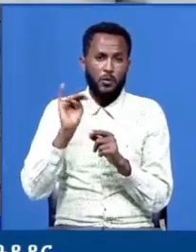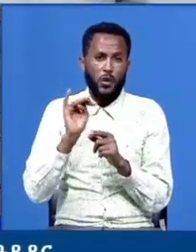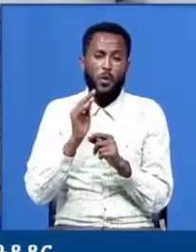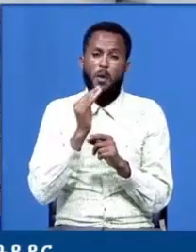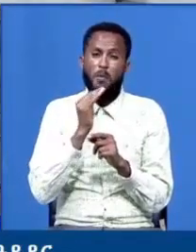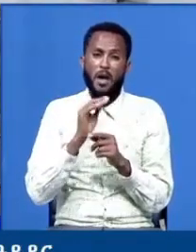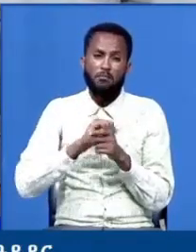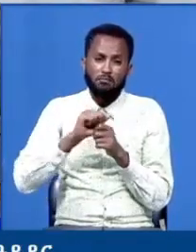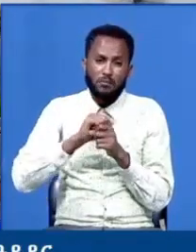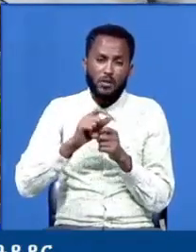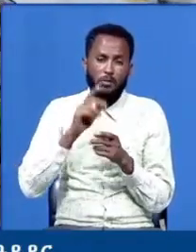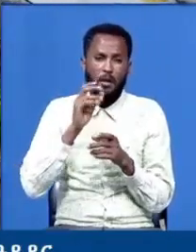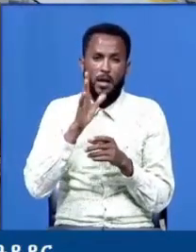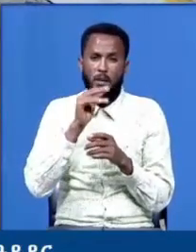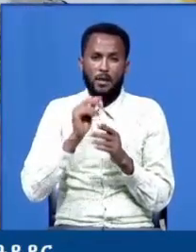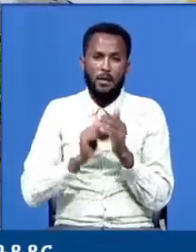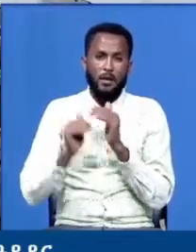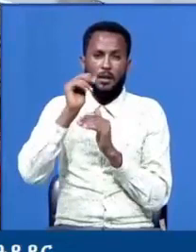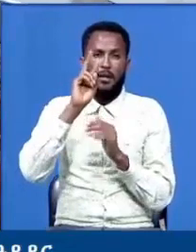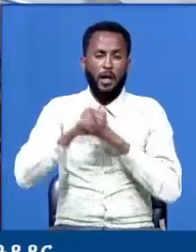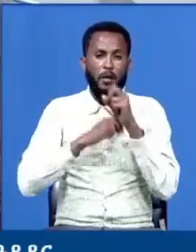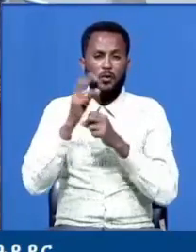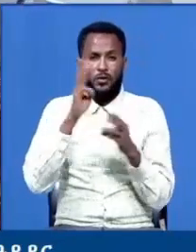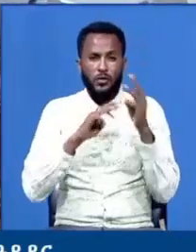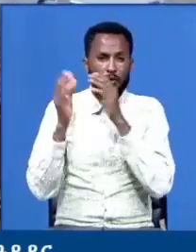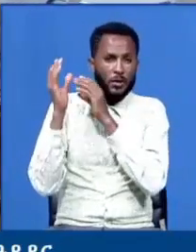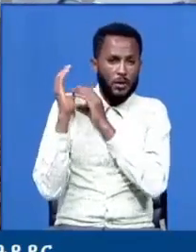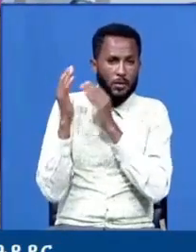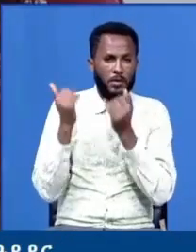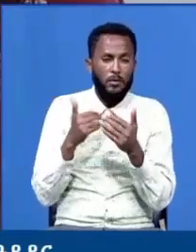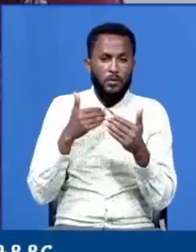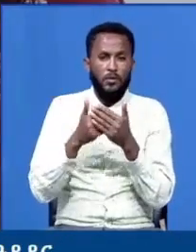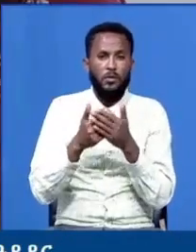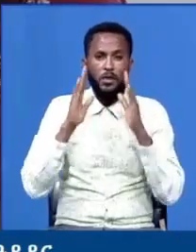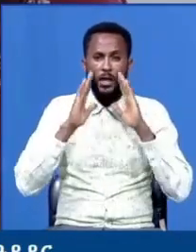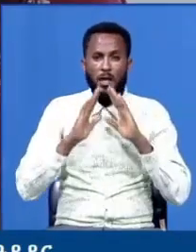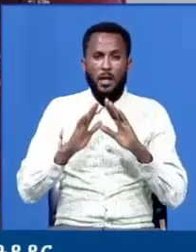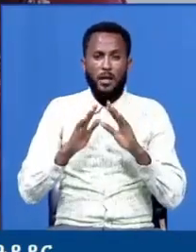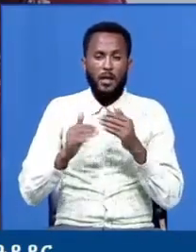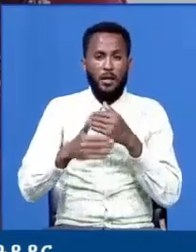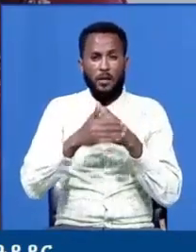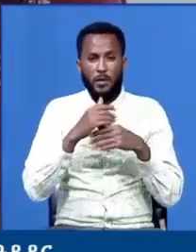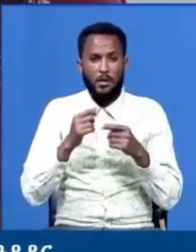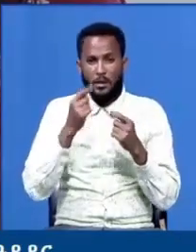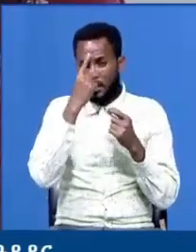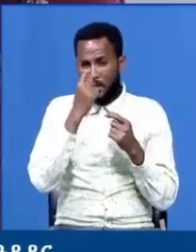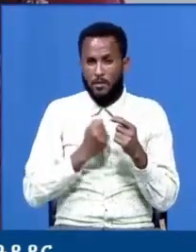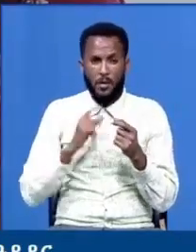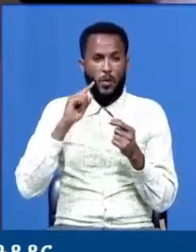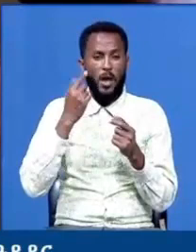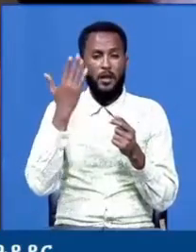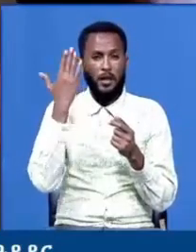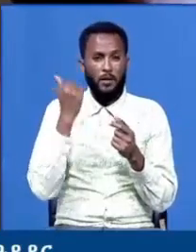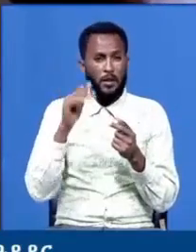ኢሎም እዘን ኣዴታት ንልዕሊ ክልተ ዓመት ዝበፅሐን ፀገም ፀይረን ሕዚ በቲ ተበፂሑ ዘሎ ሰላም ክንድበሲና ዝብል እምነት እኳ